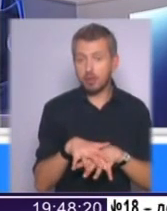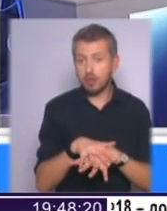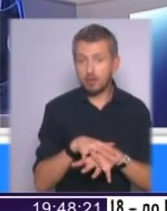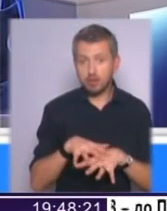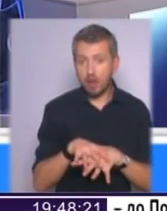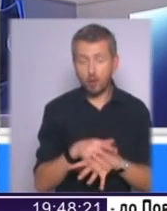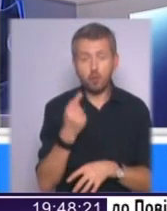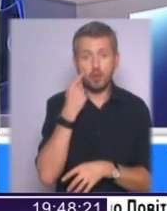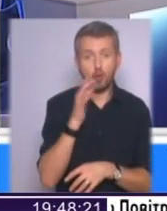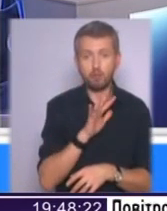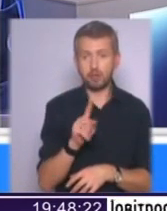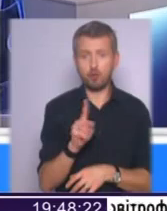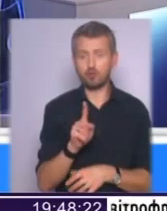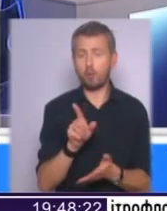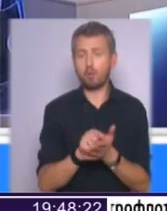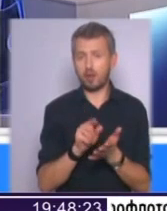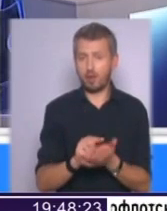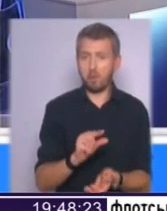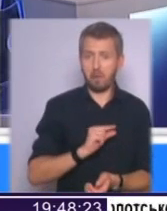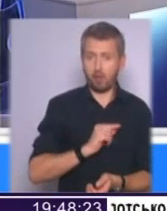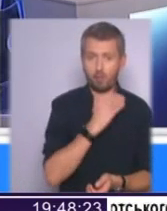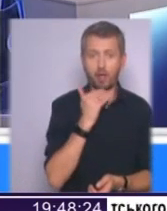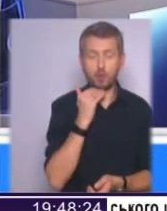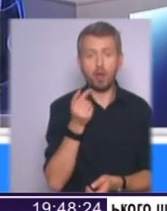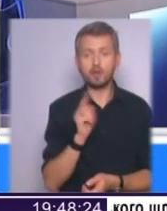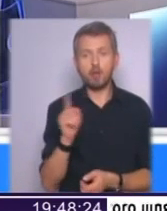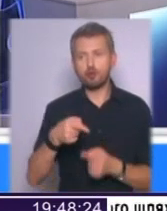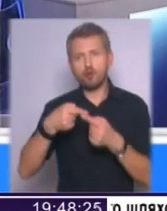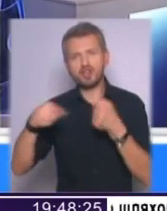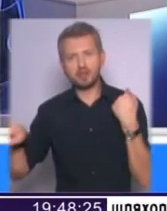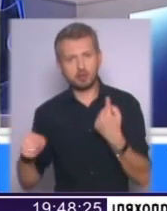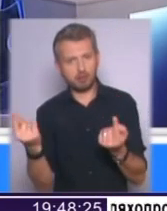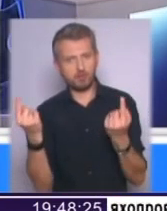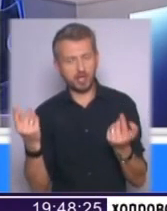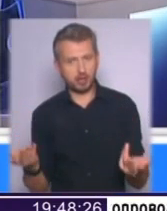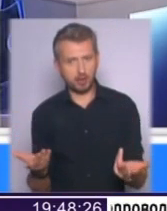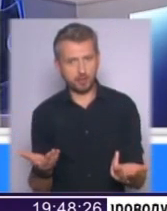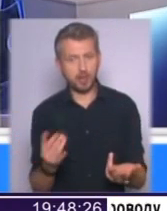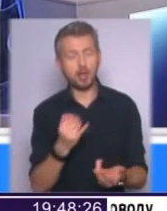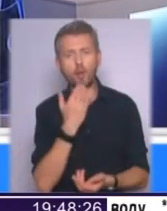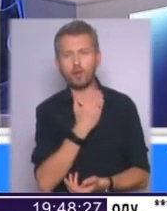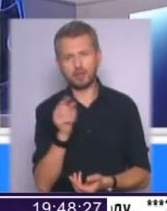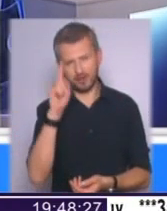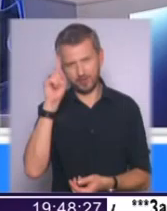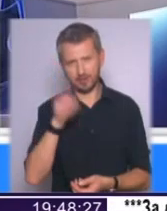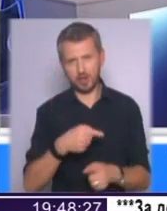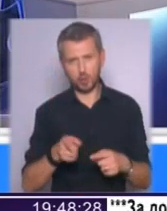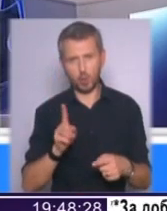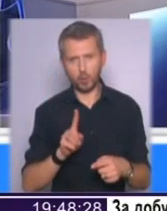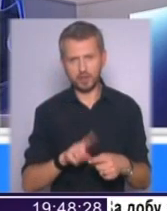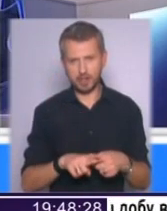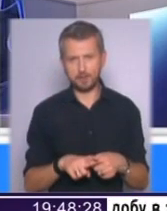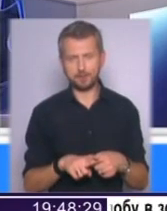це обідно, що мала пенсія в багатьох, а за те, що розриви дуже великі. І останнє. Ви знаєте, оце